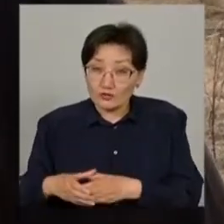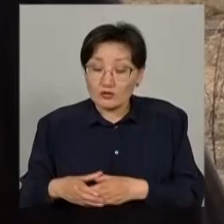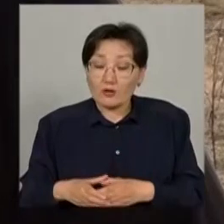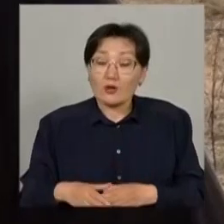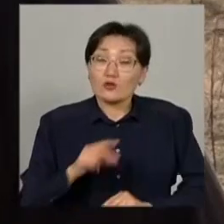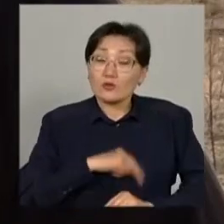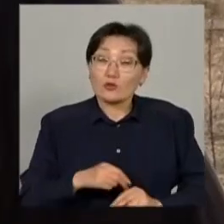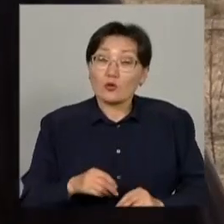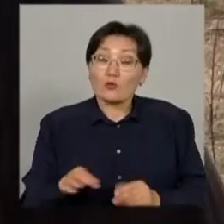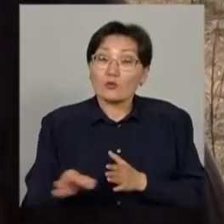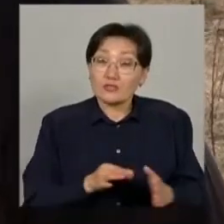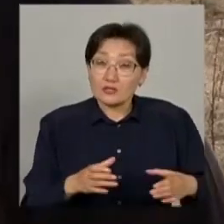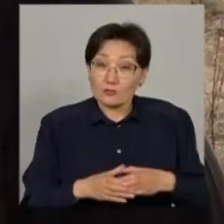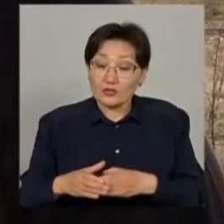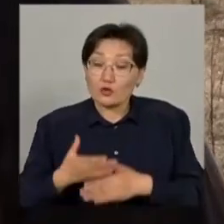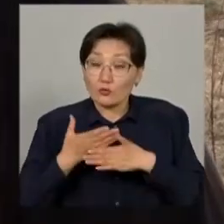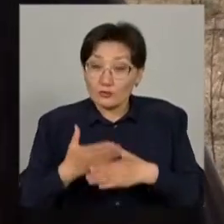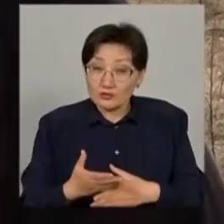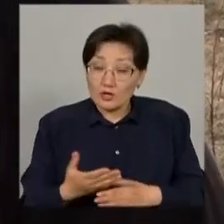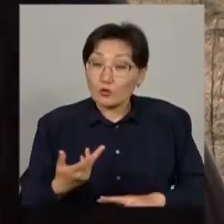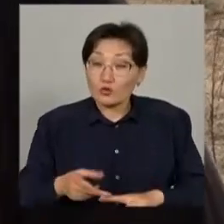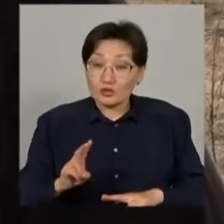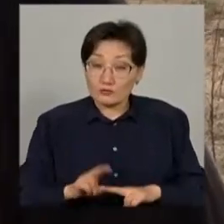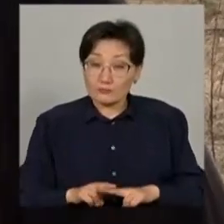опер группалар бар, оларды көмектеседі. Осы